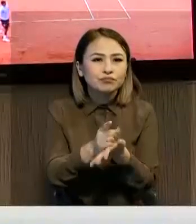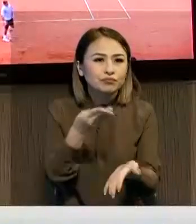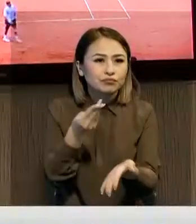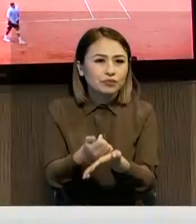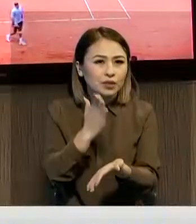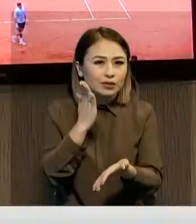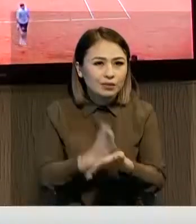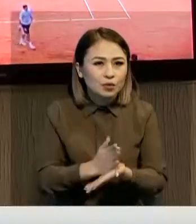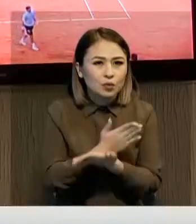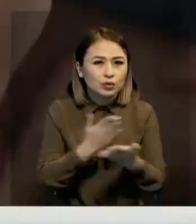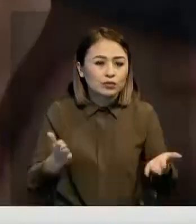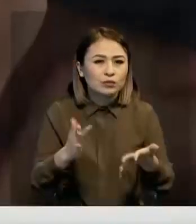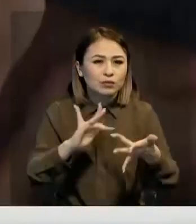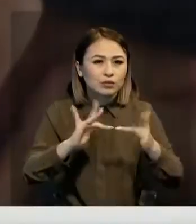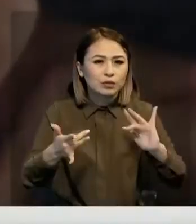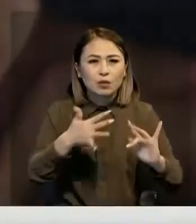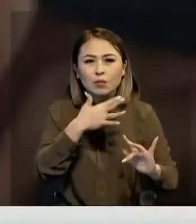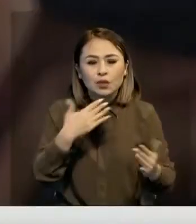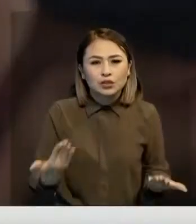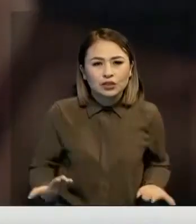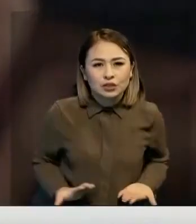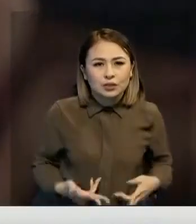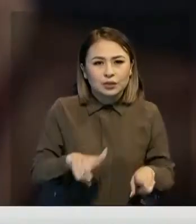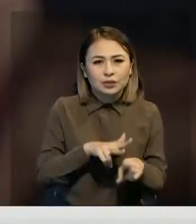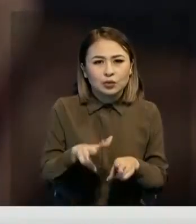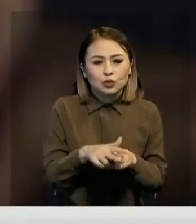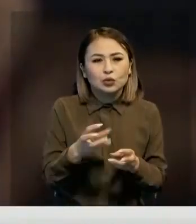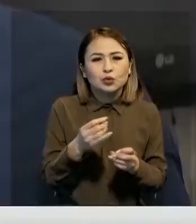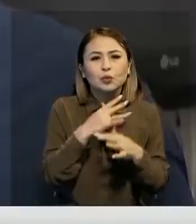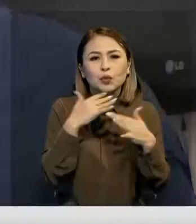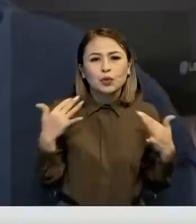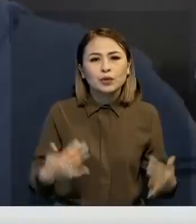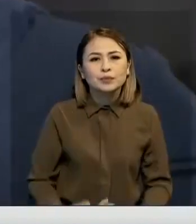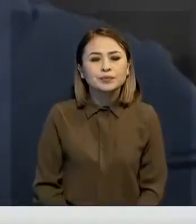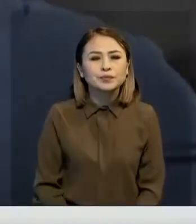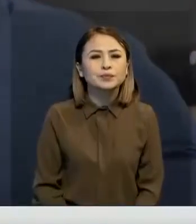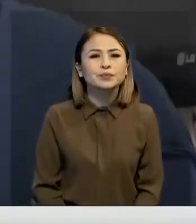сенатордың пікірінше, оның әлеуметке келтіріп отырған зияны әлде қайда көп.